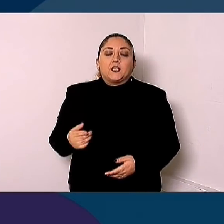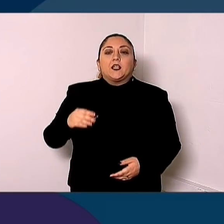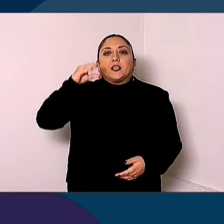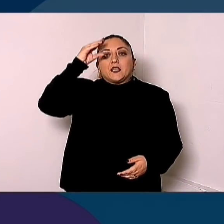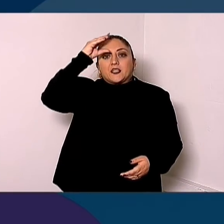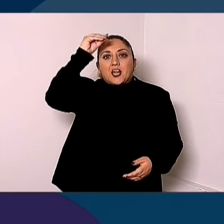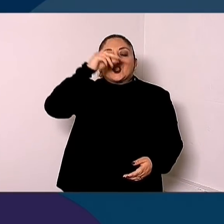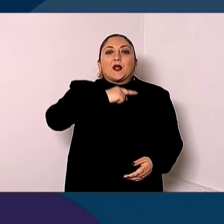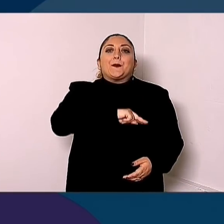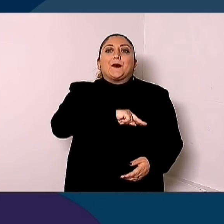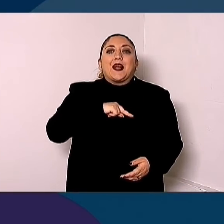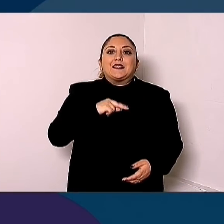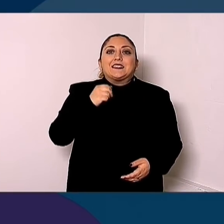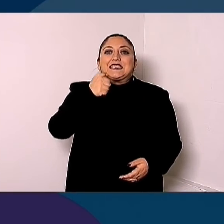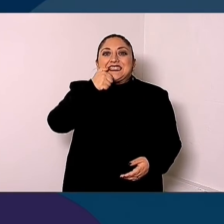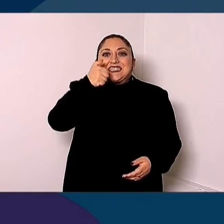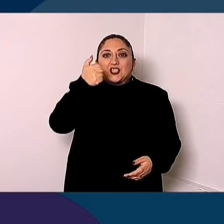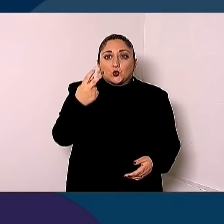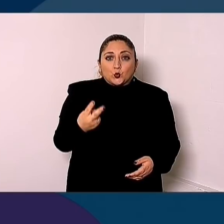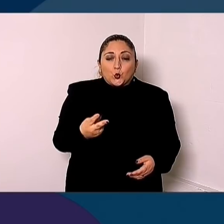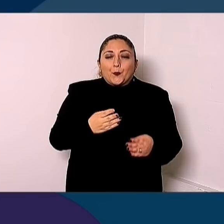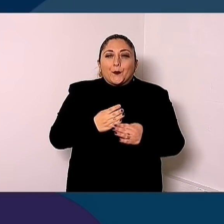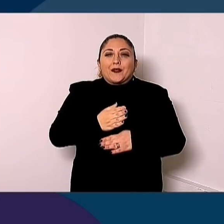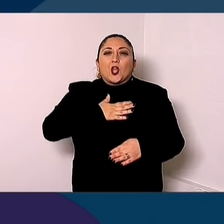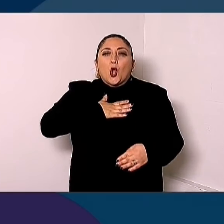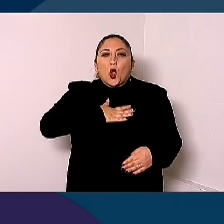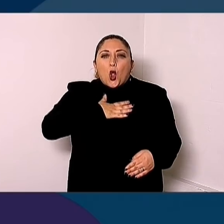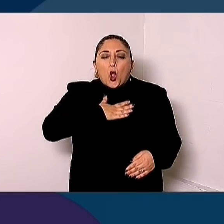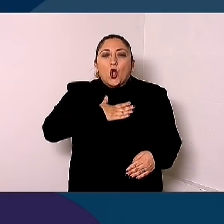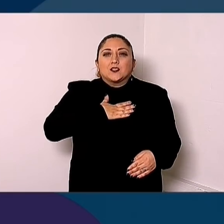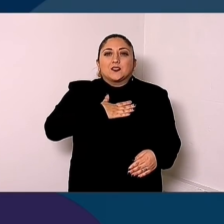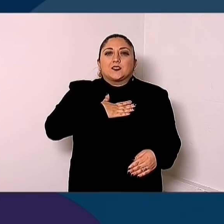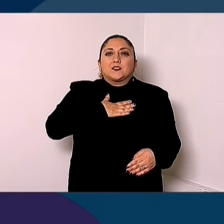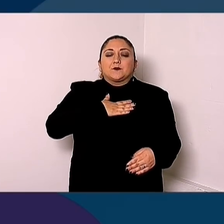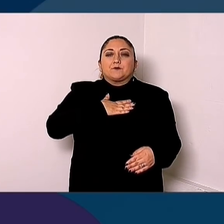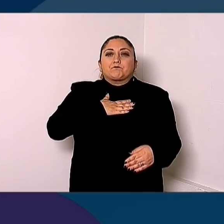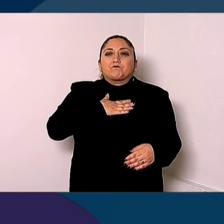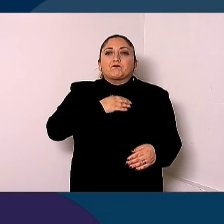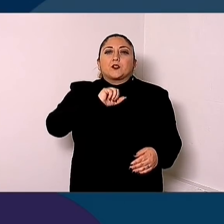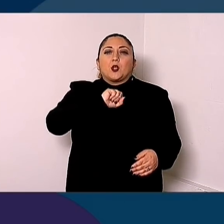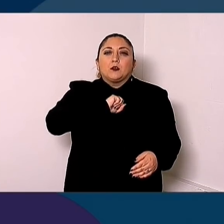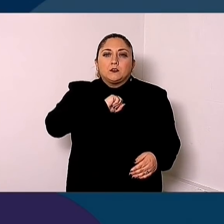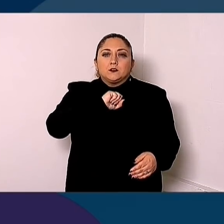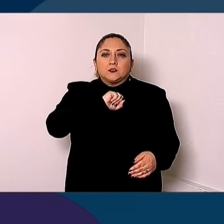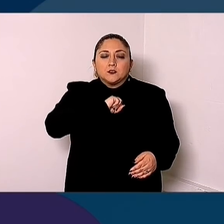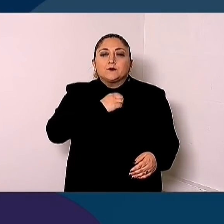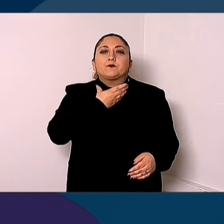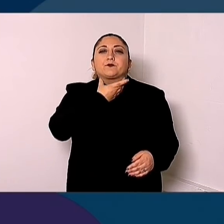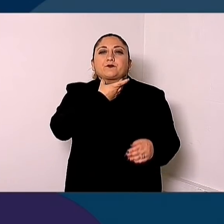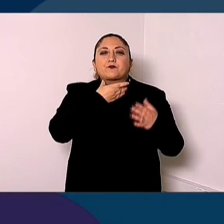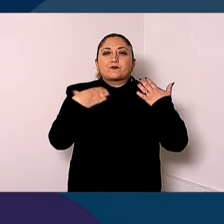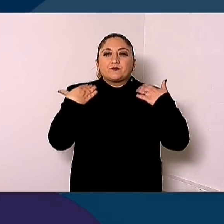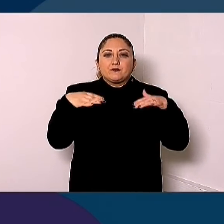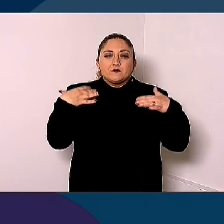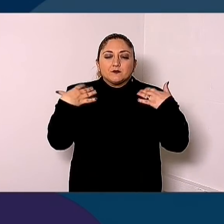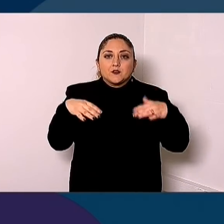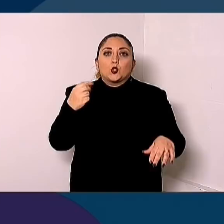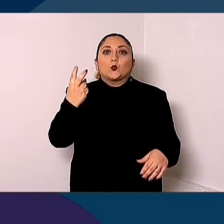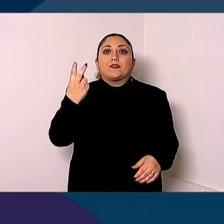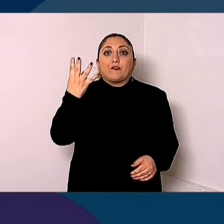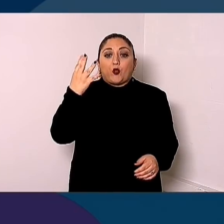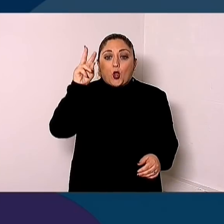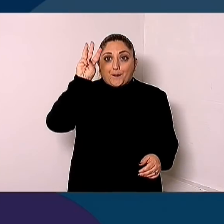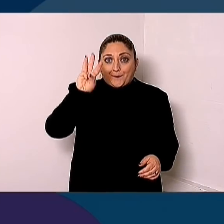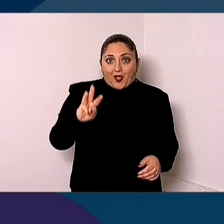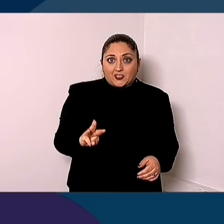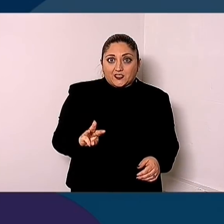Kellna raġel Malti ieħor ta' 62 sena li beda bis-sintomi ta' sola u griżmeħju ġawħ fl-24